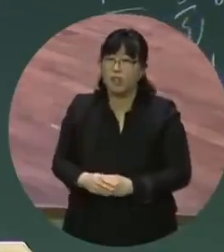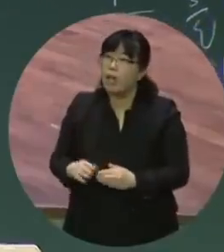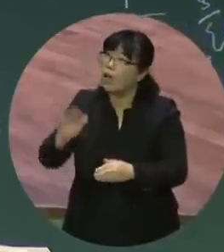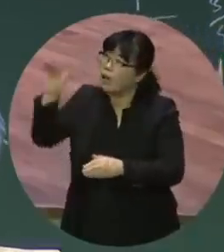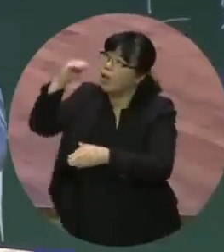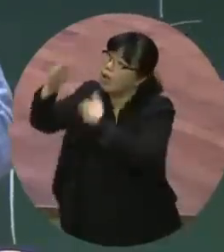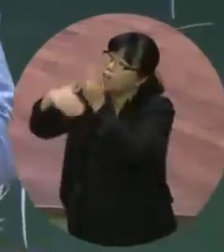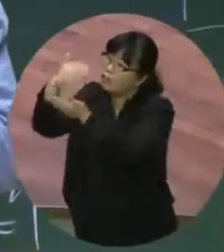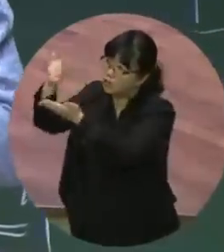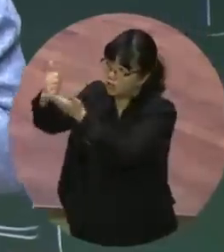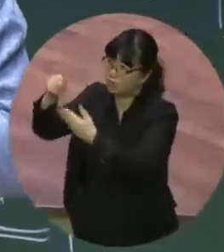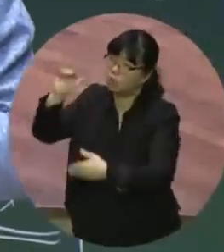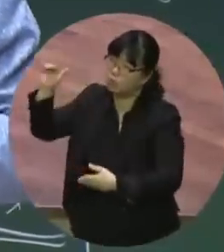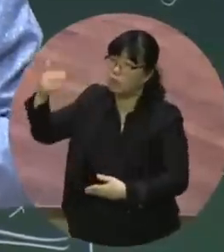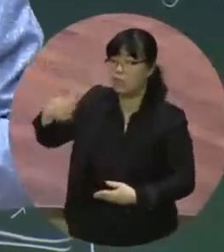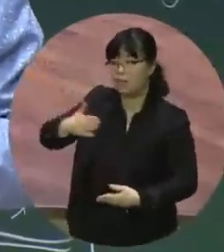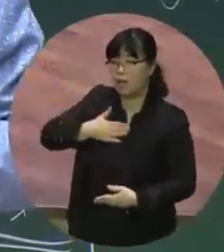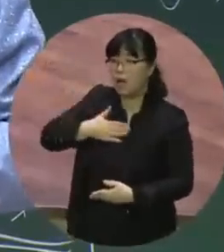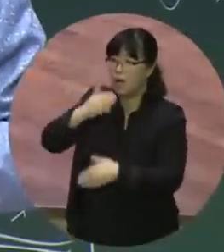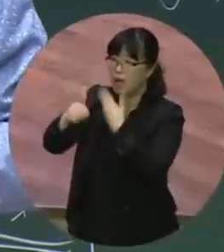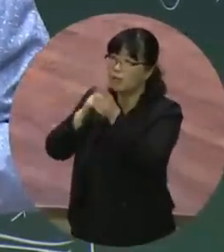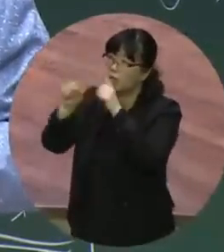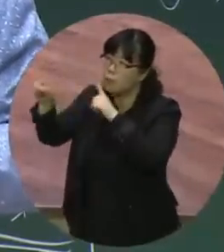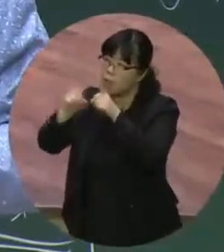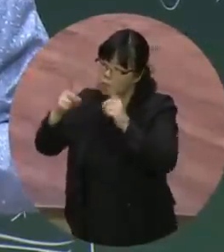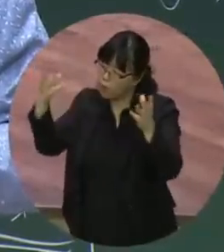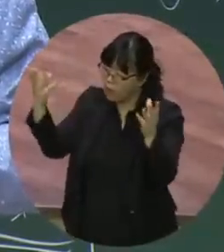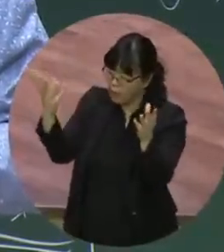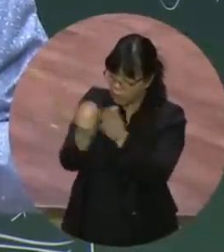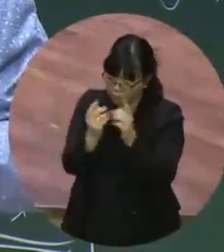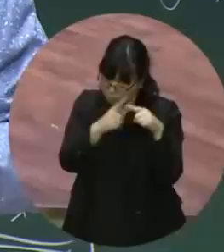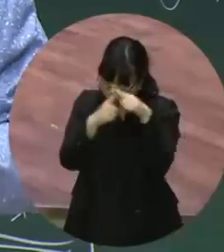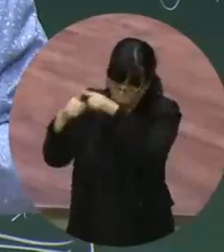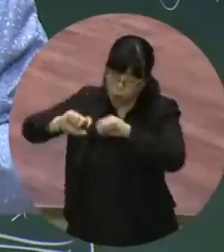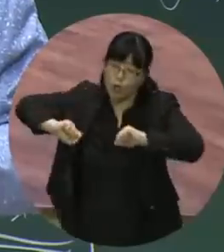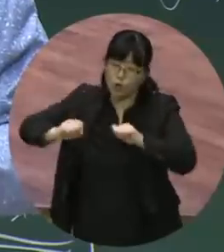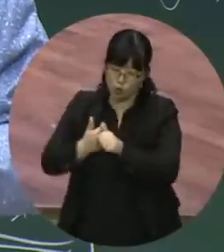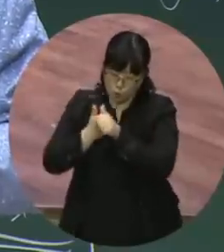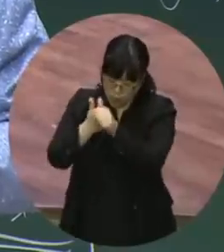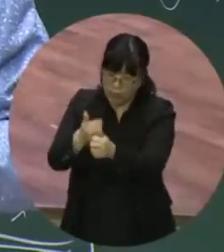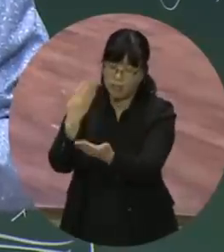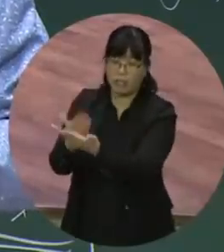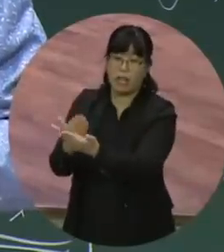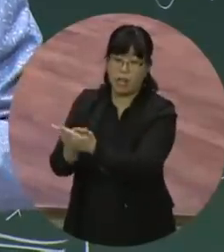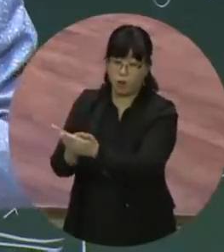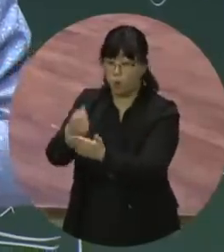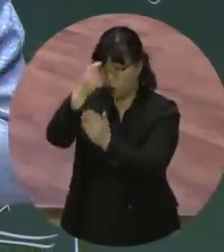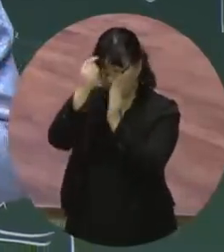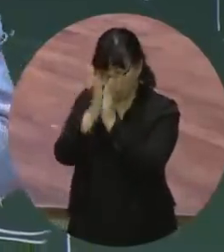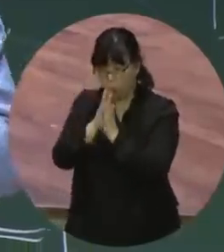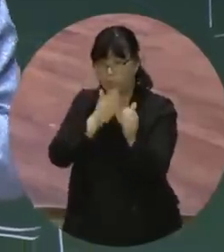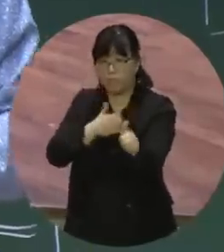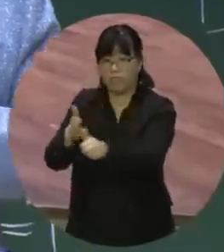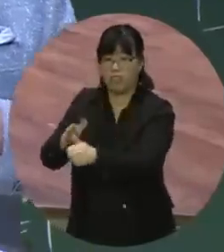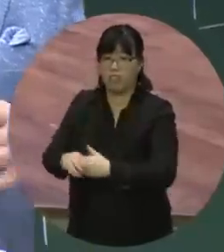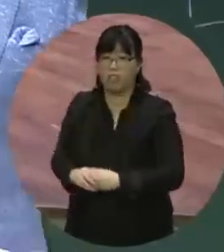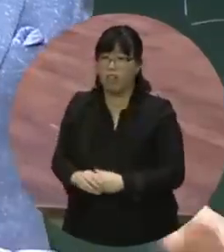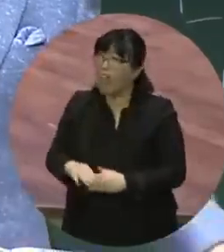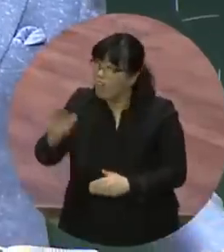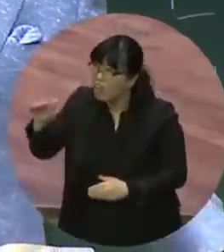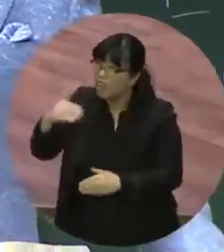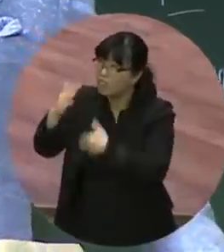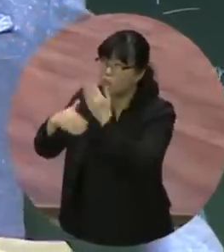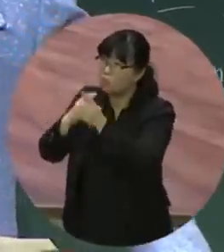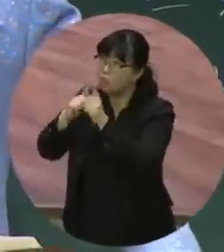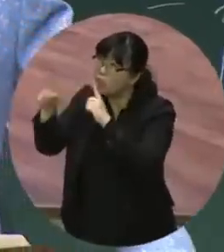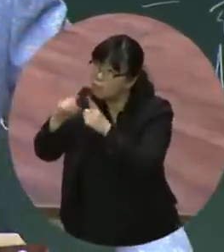절대 순종하는 체질을 좀 바꾸시라고. 그거 안 바뀐 건 저주입니다. 저주. 여러분 절대로 성리는 못 받아요.